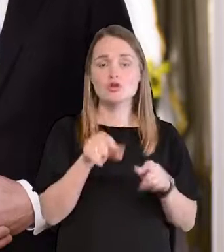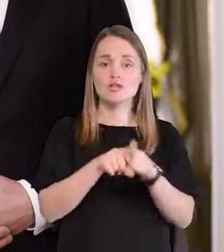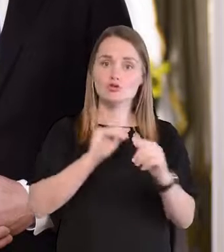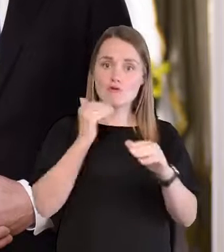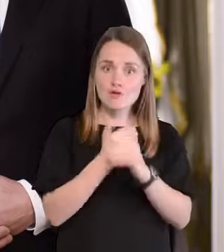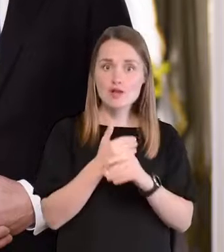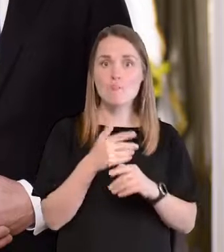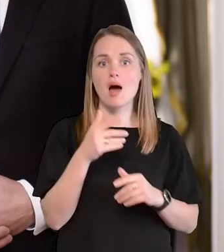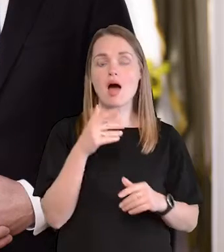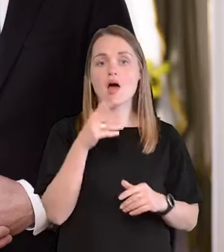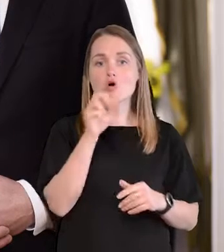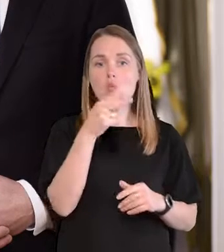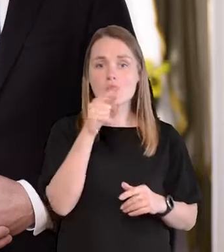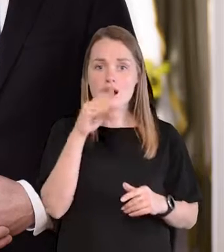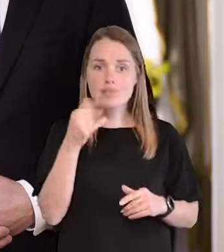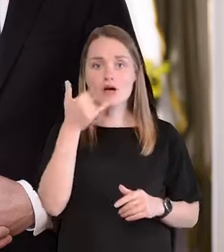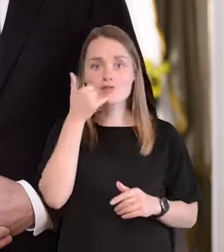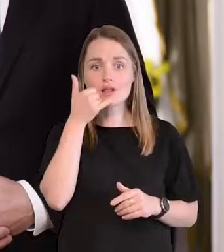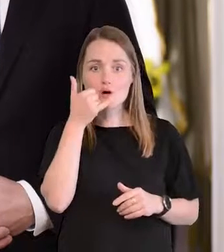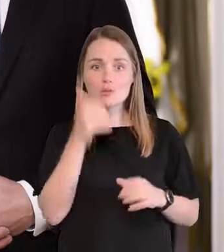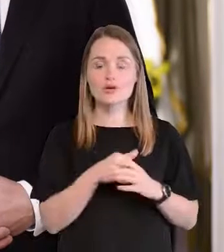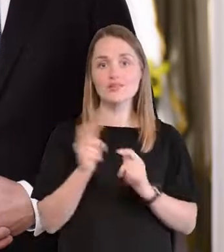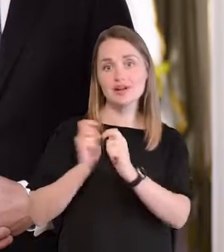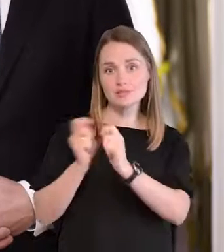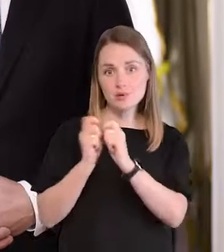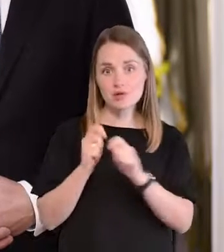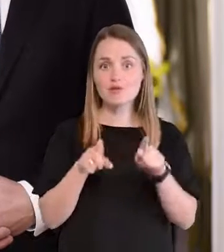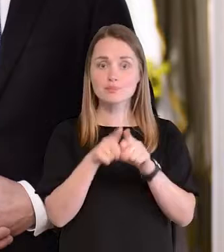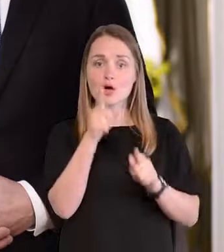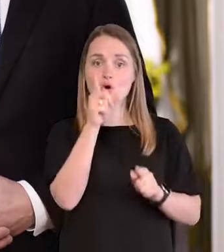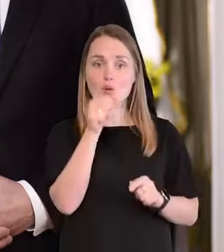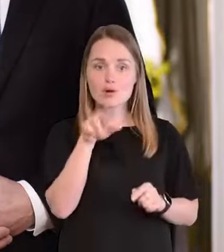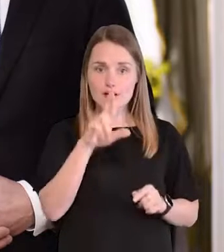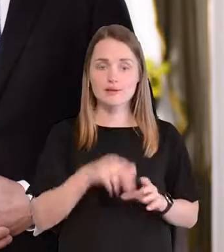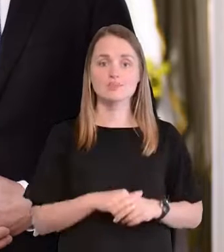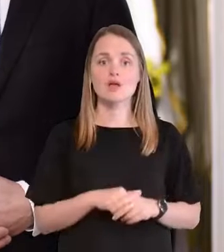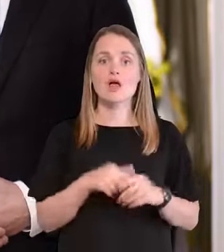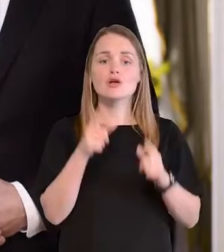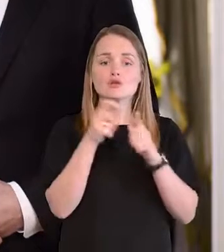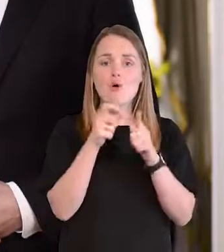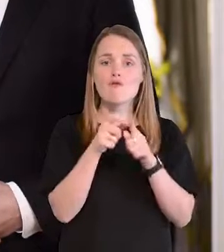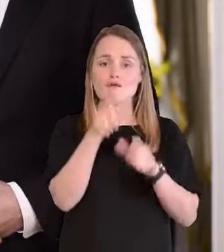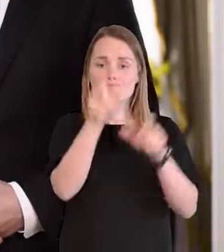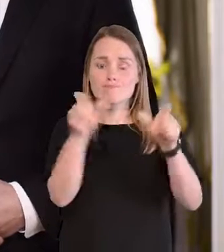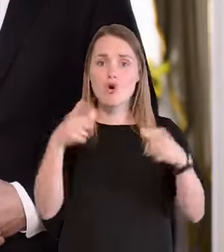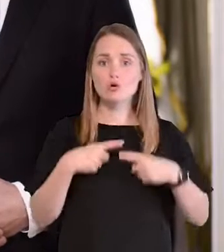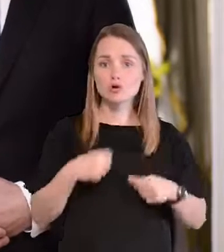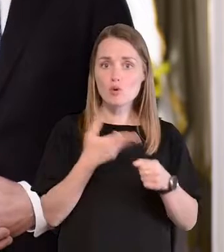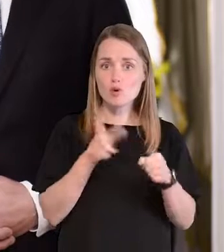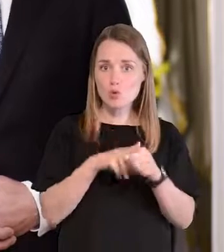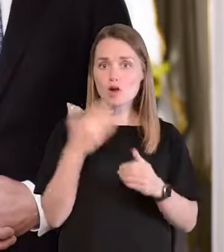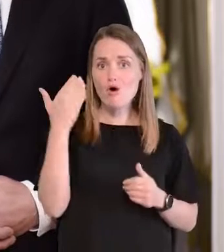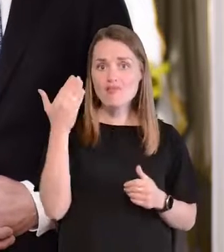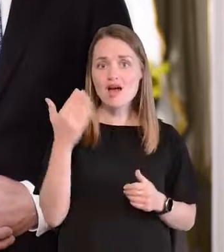pocztowych oraz firm, które świadczą usługi komunalne, telekomunikacyjne, transportowe i kurierskie. Słowem, do tych,